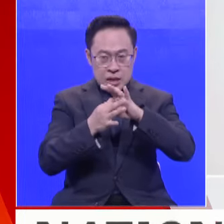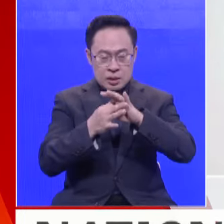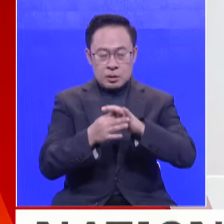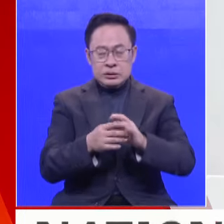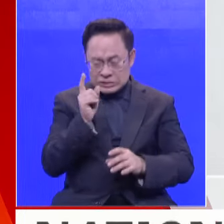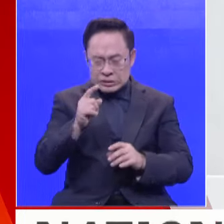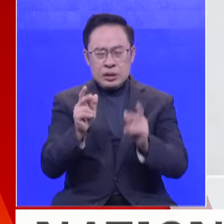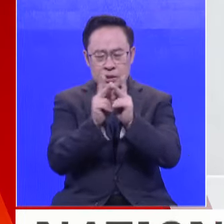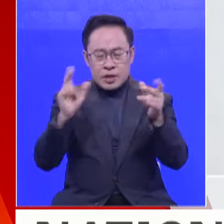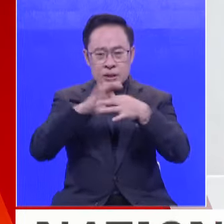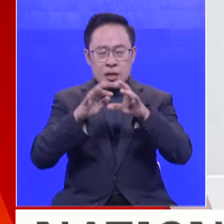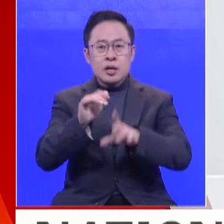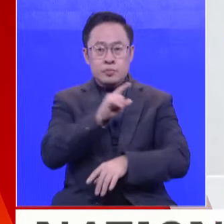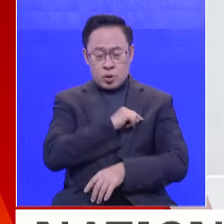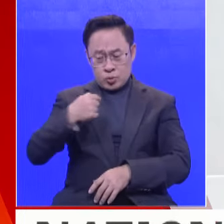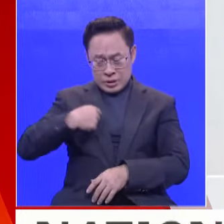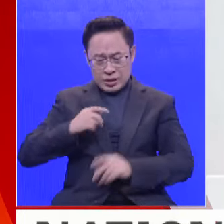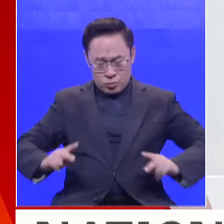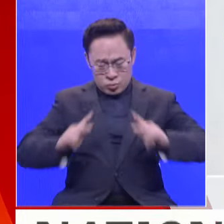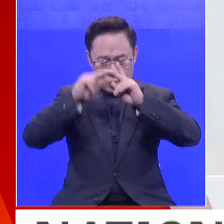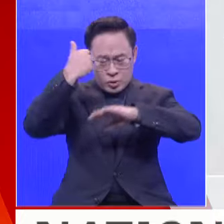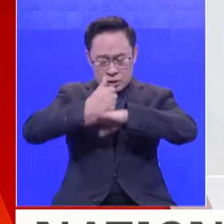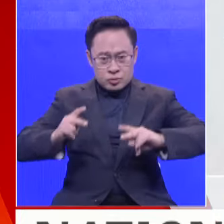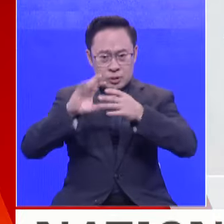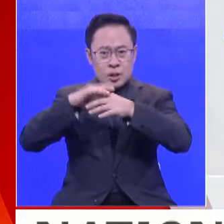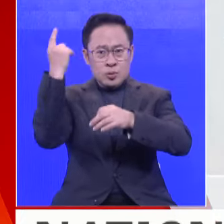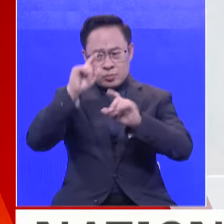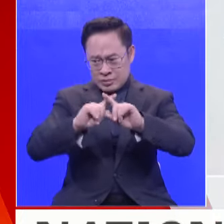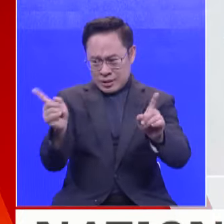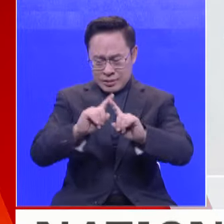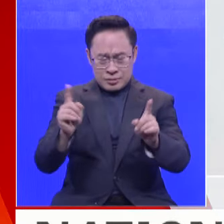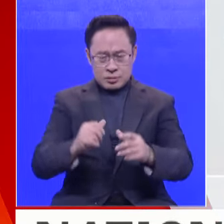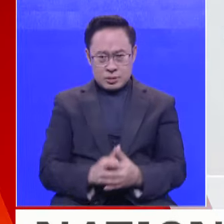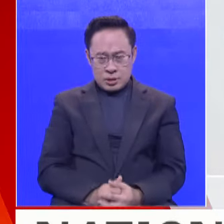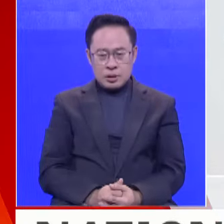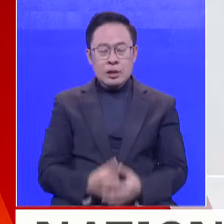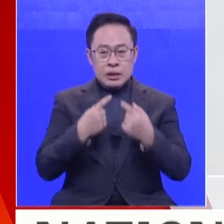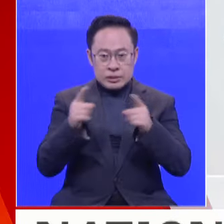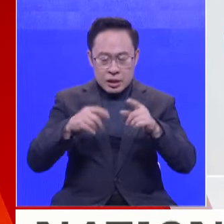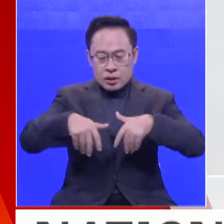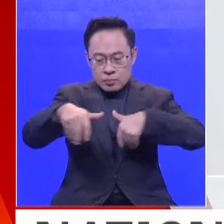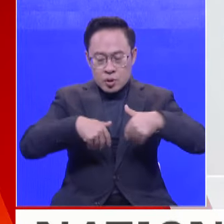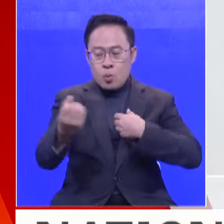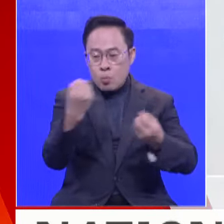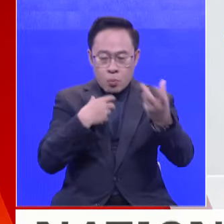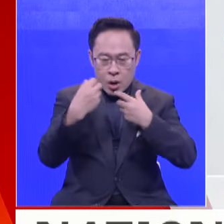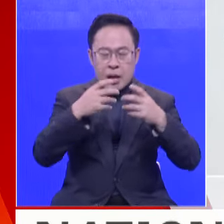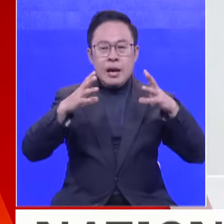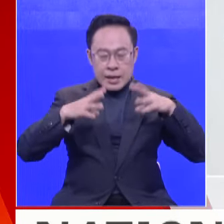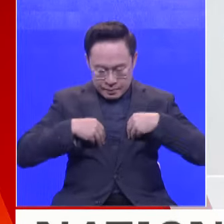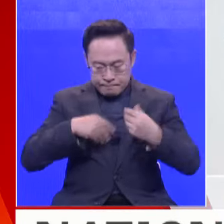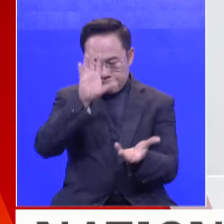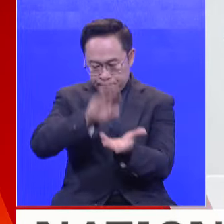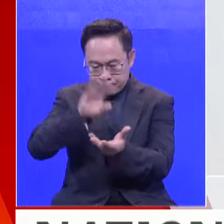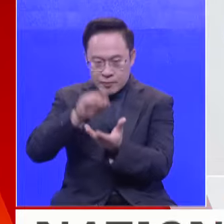คะแล้วตัวท่านเองท่านก็ไม่ได้เป็นคณะกรรมการด้านนี้ด้วยแต่ขอน้อมรับสิ่งที่มีการวิพากษ์วิจารณ์กันเดี๋ยวจะไปถ่ายทอดต่อก็คิ